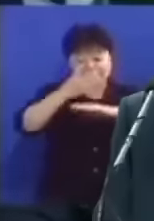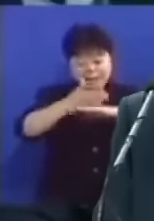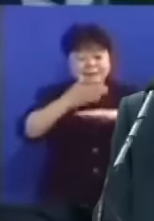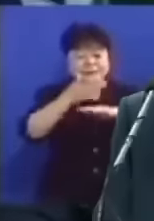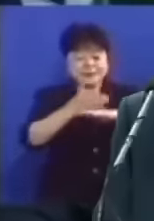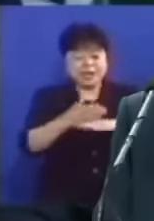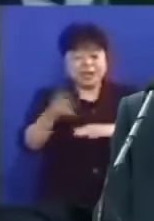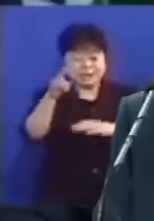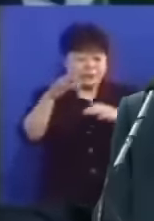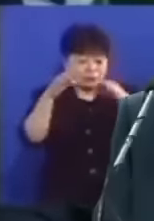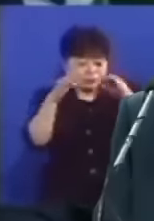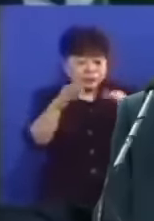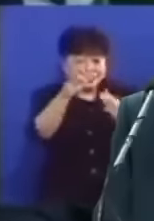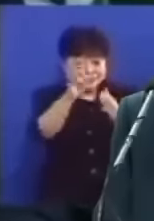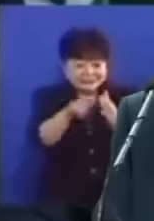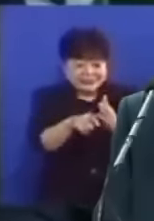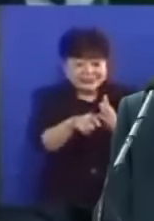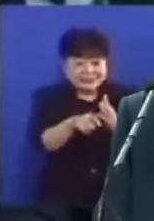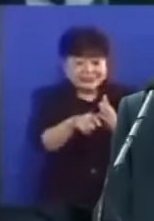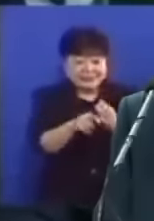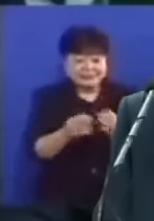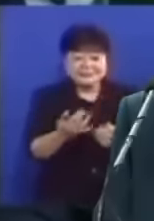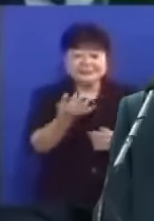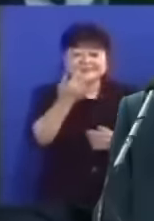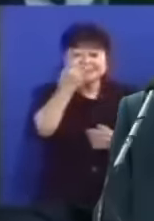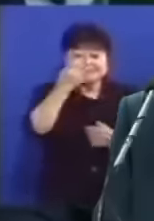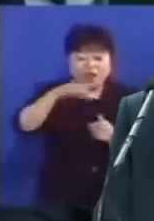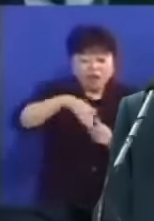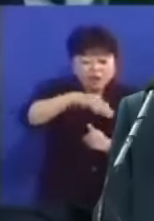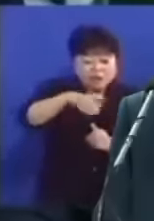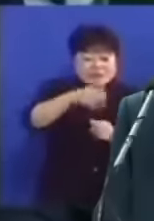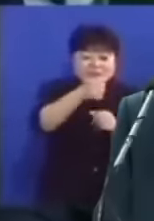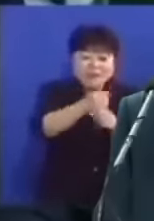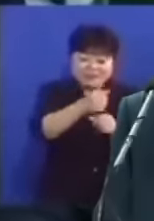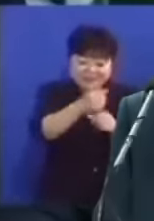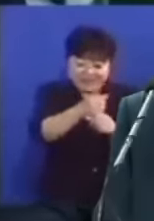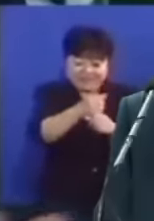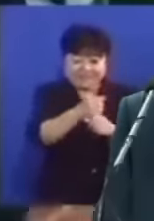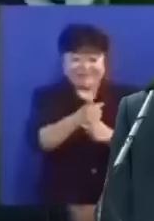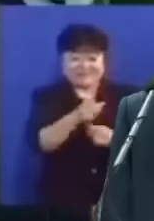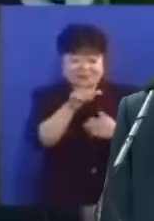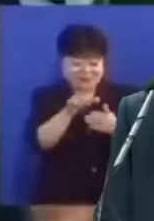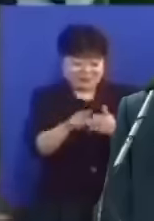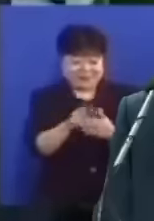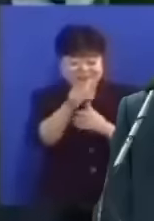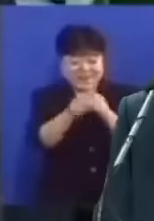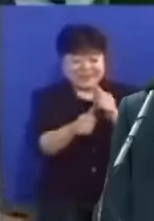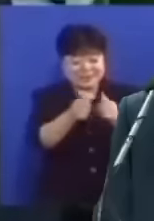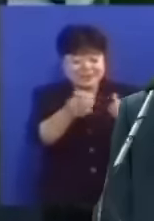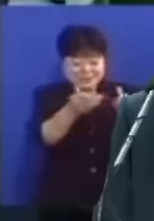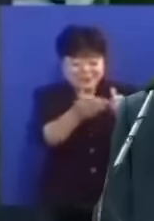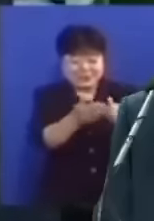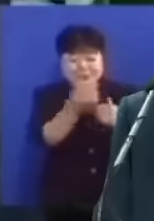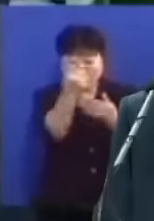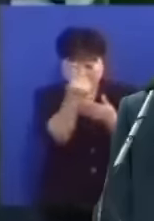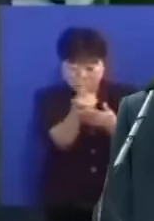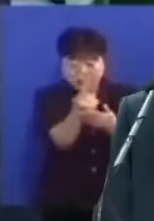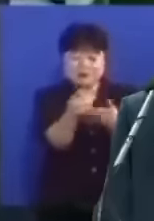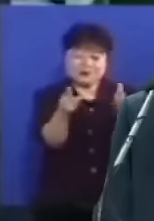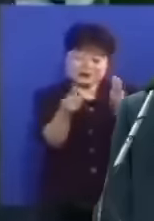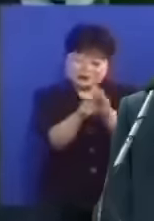감사하고 찬미하면 향기로운 분위기가 만들어지는 것입니다. 그게는 하나님께서 찾아오는